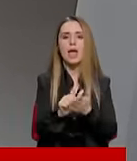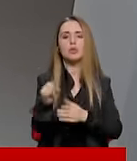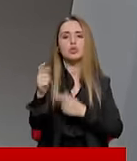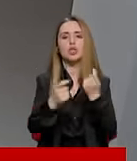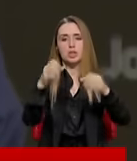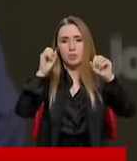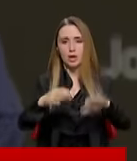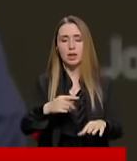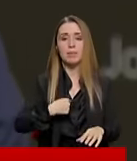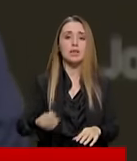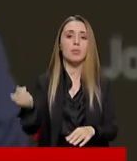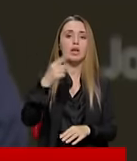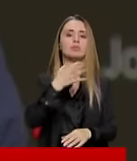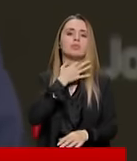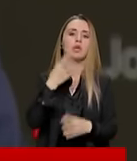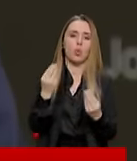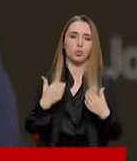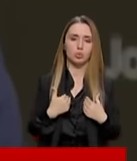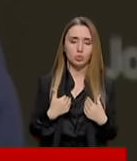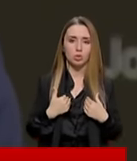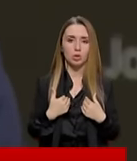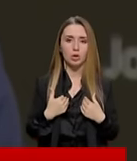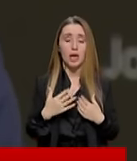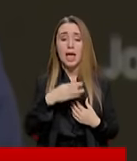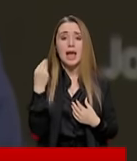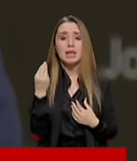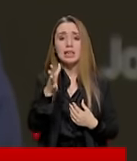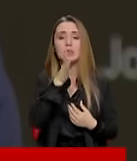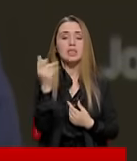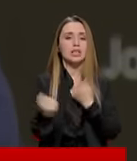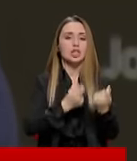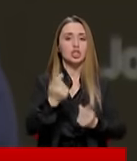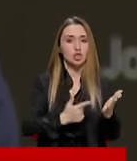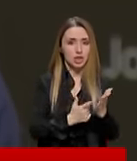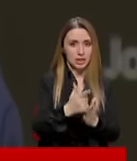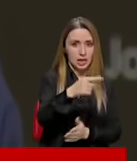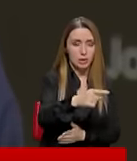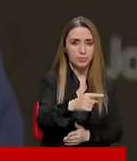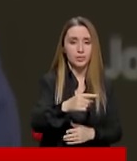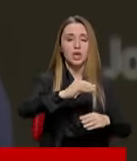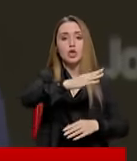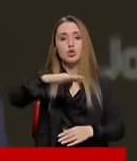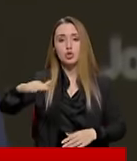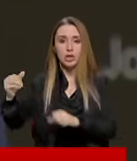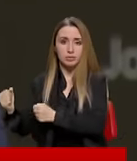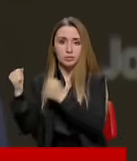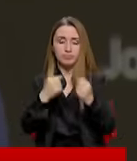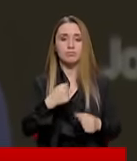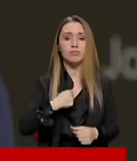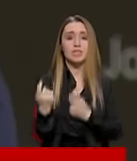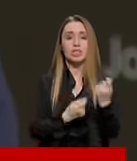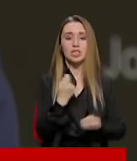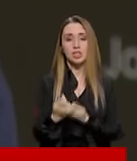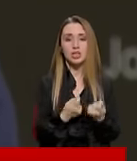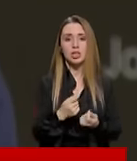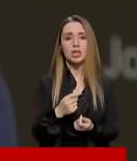işi ve biz başkalarına muhtaç hale geldik ama en iyi bildikleri İş tarım çocuklarını Getiriyorlar Bize iş diye